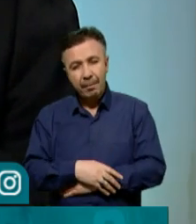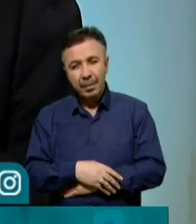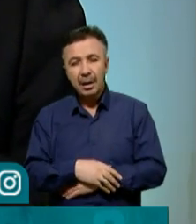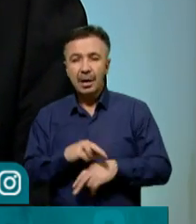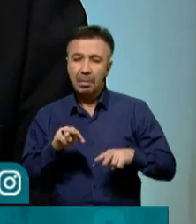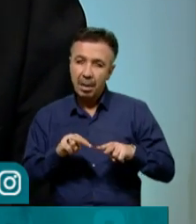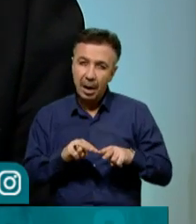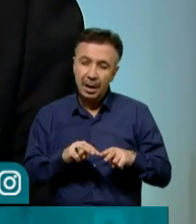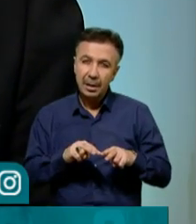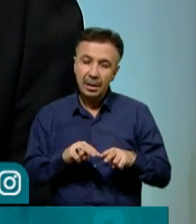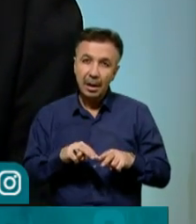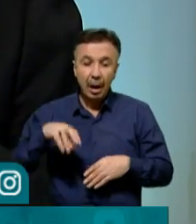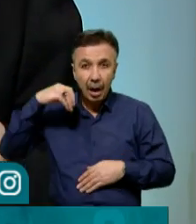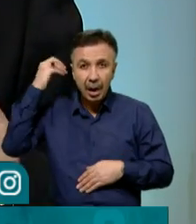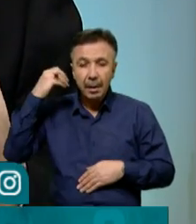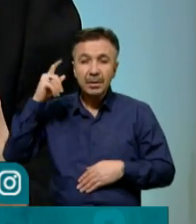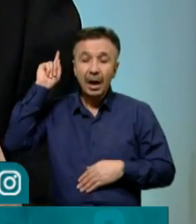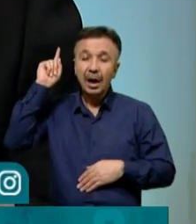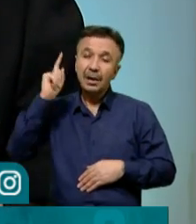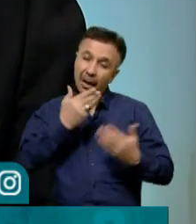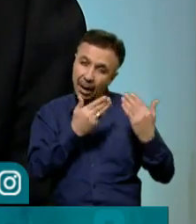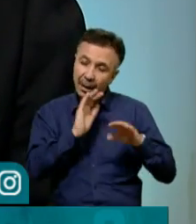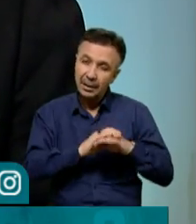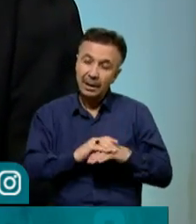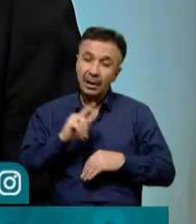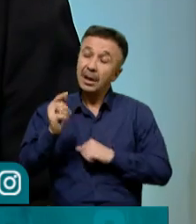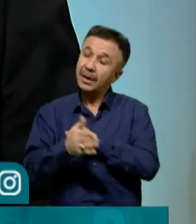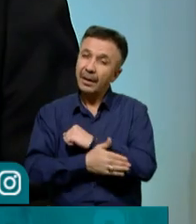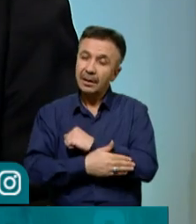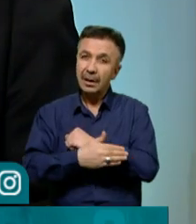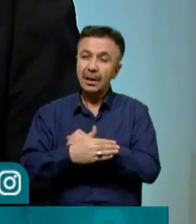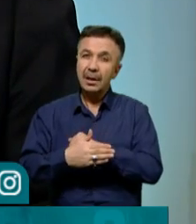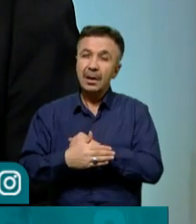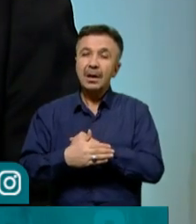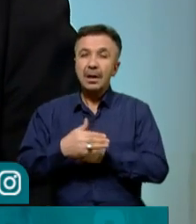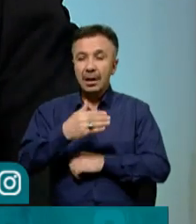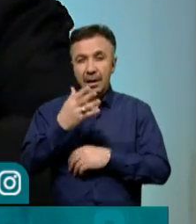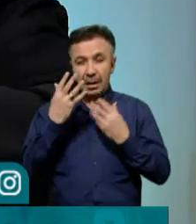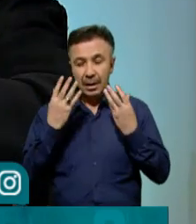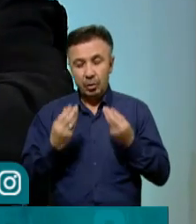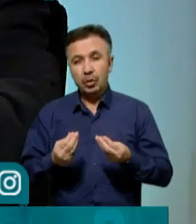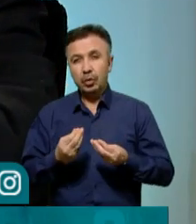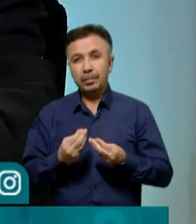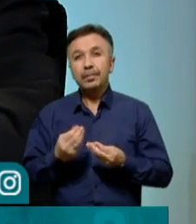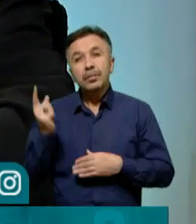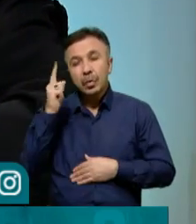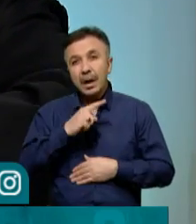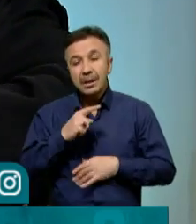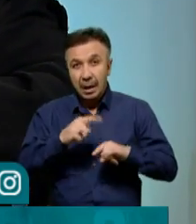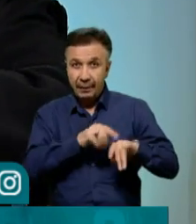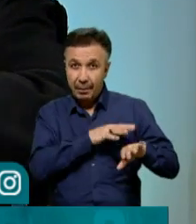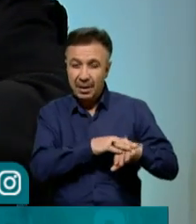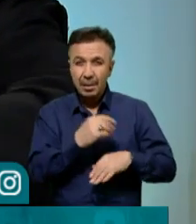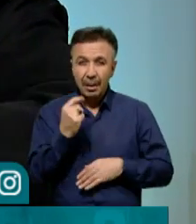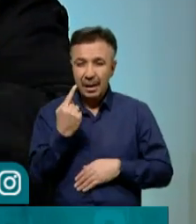Allah hepsine rahmet etsin. Allah şefaatlerine bize nail. Biz saygı Amin. Duyarız. Dolayısıyla da Hanefi mezhebinde